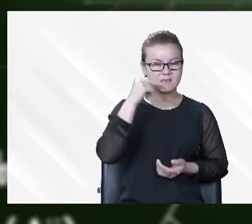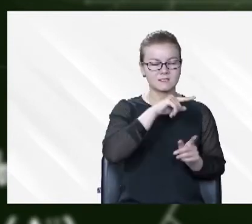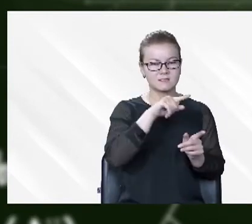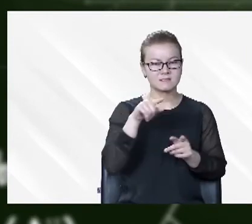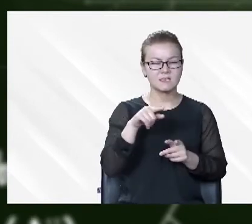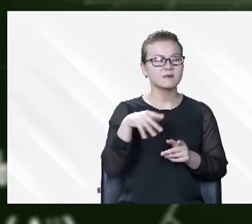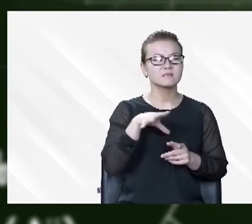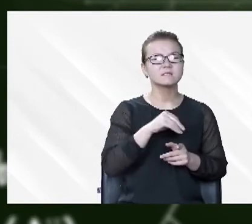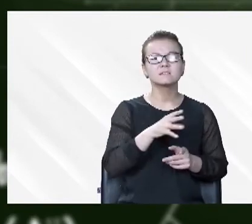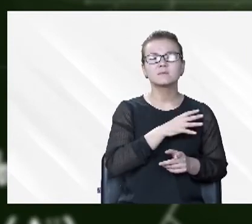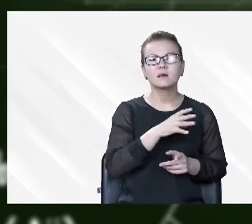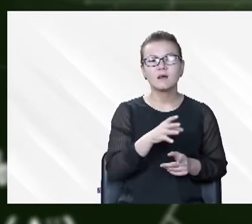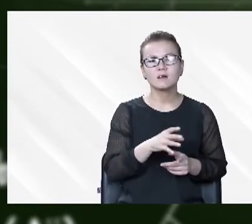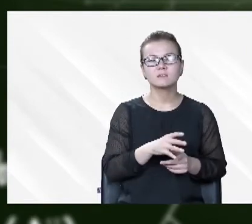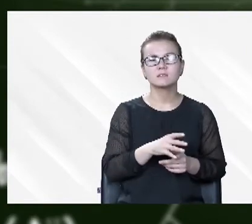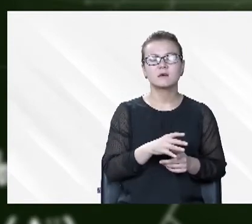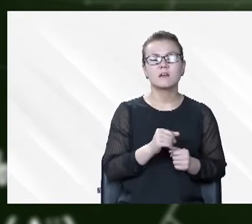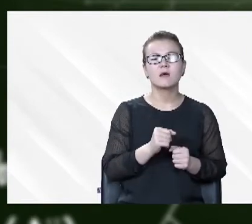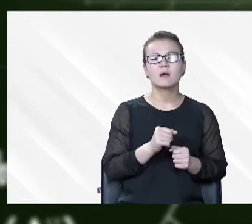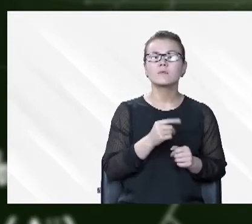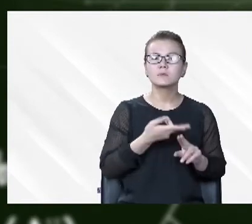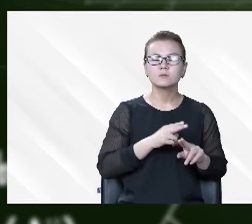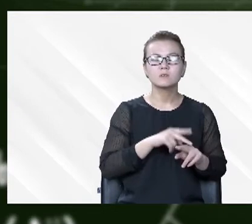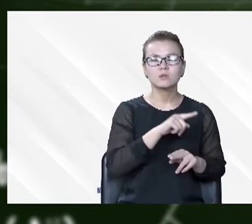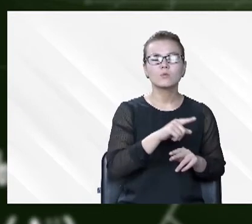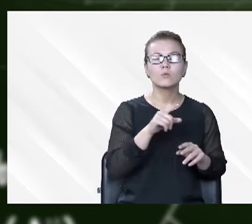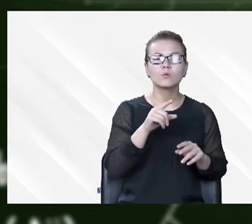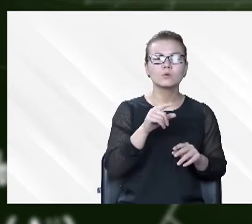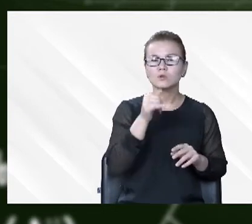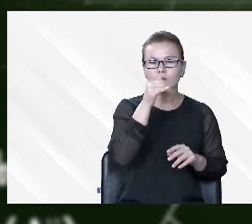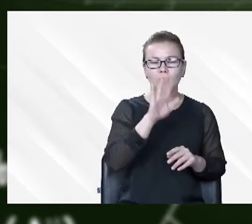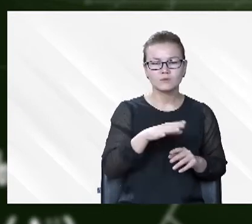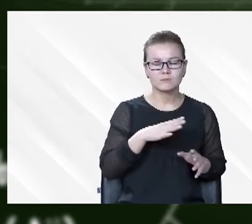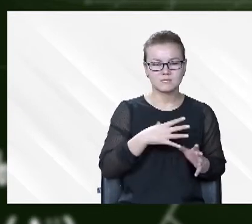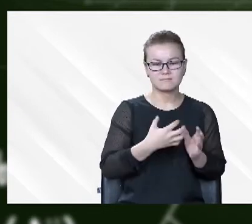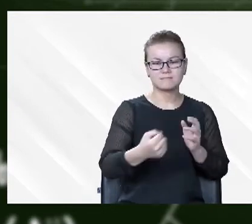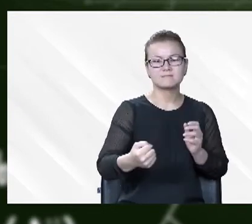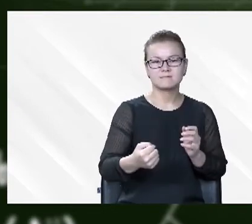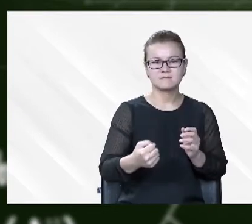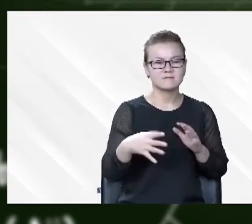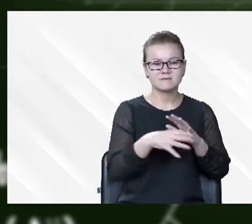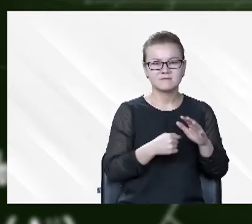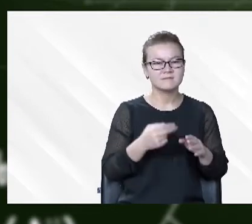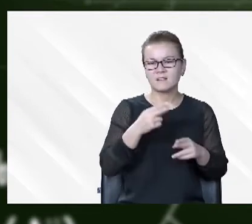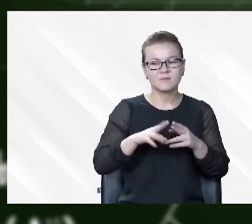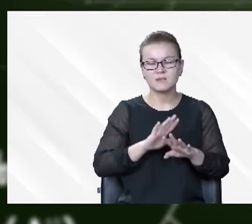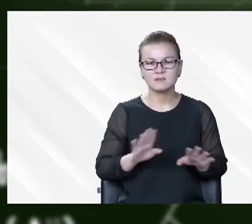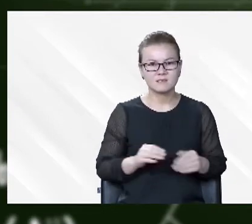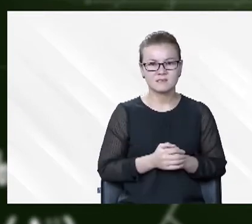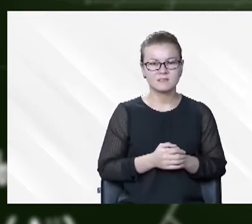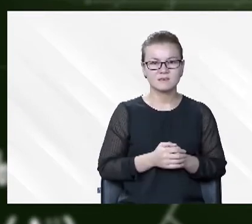всех драгоценнее, потому что оно не может быть ни похищено, ни потеряно,